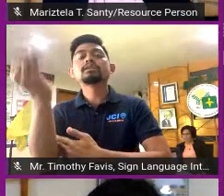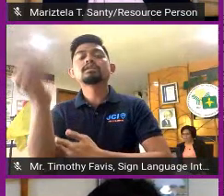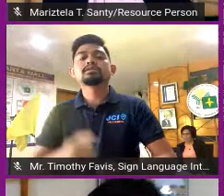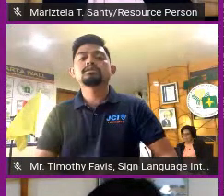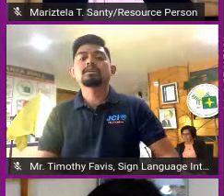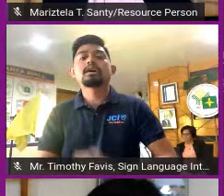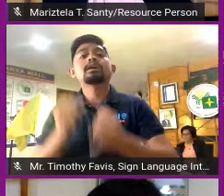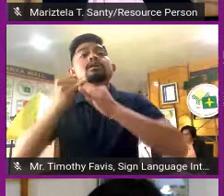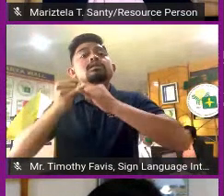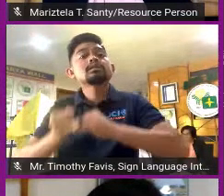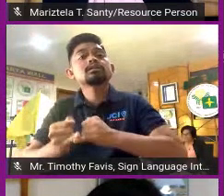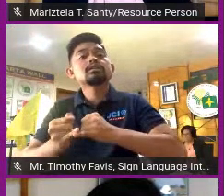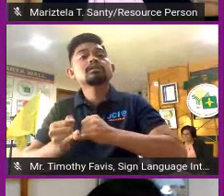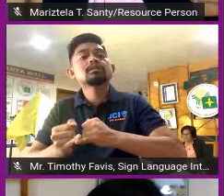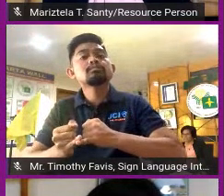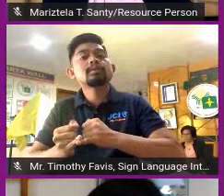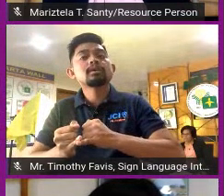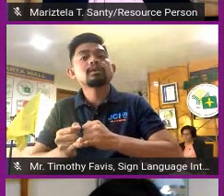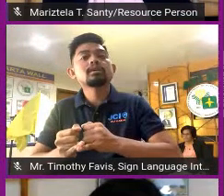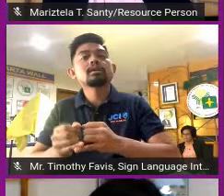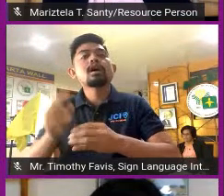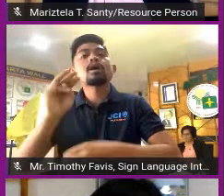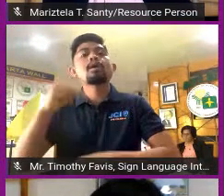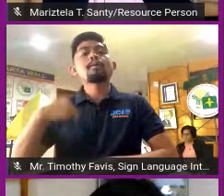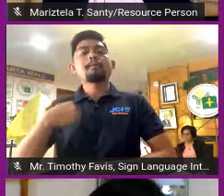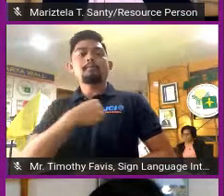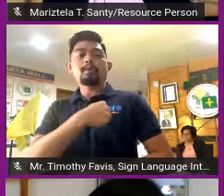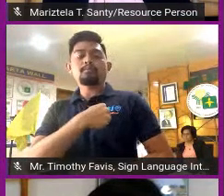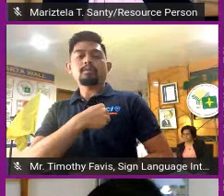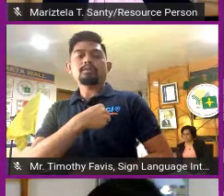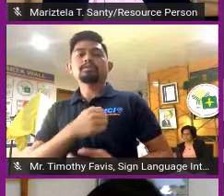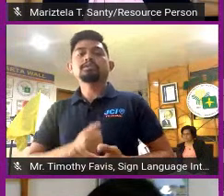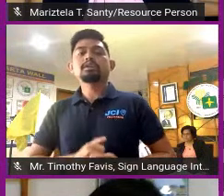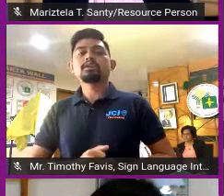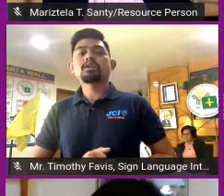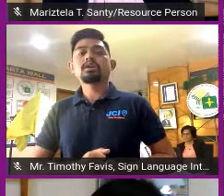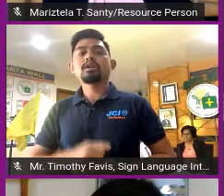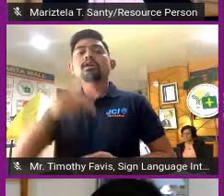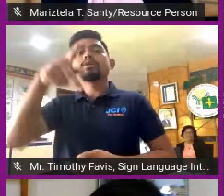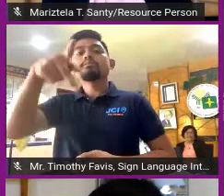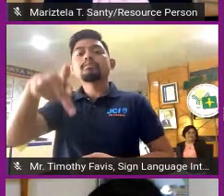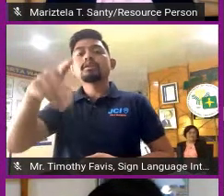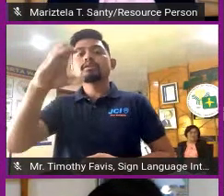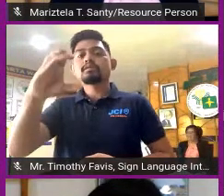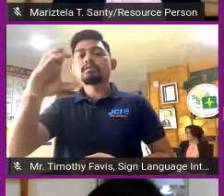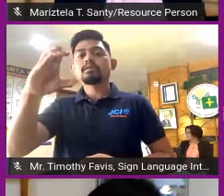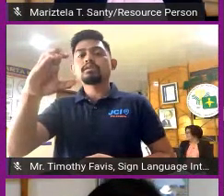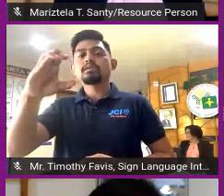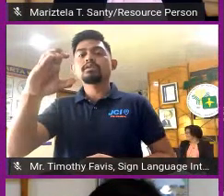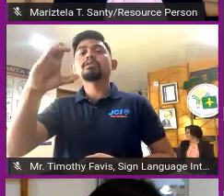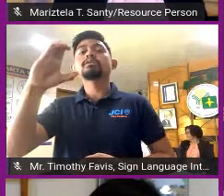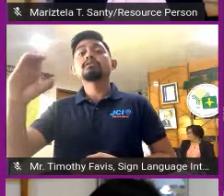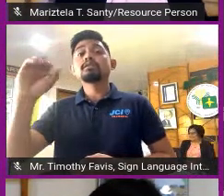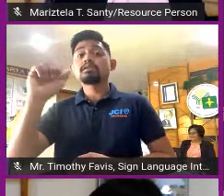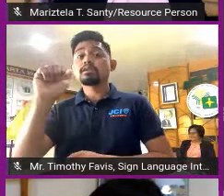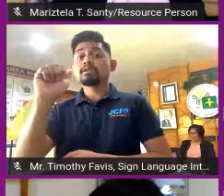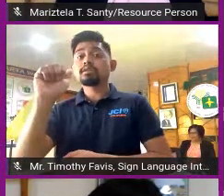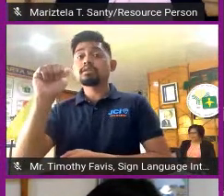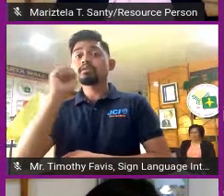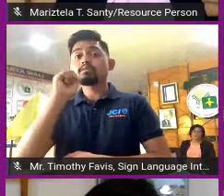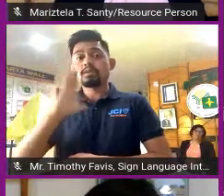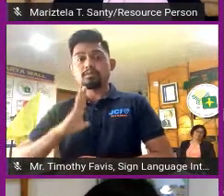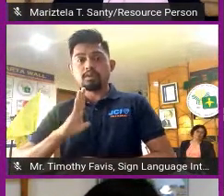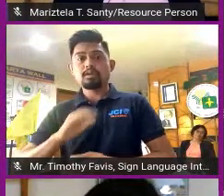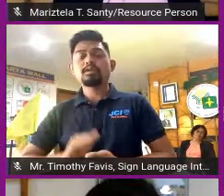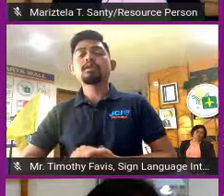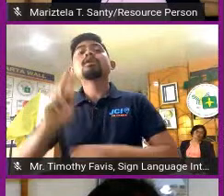consultant, miyembro ng National Gender Resource Pool ng Philippine Council on Women, walang iba po,